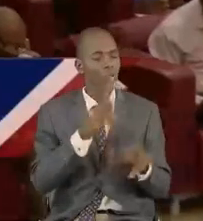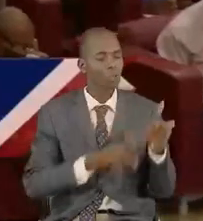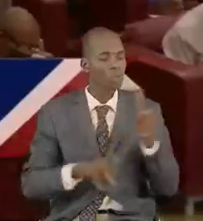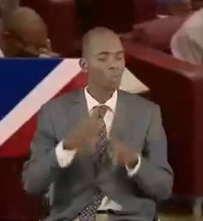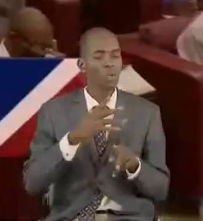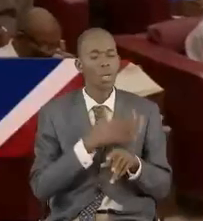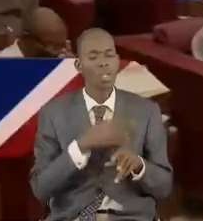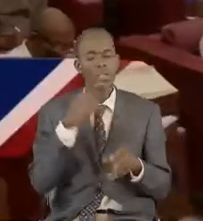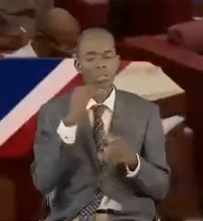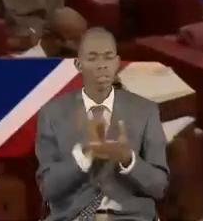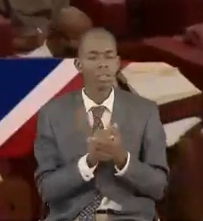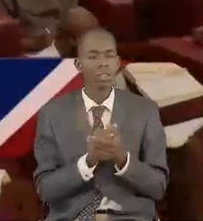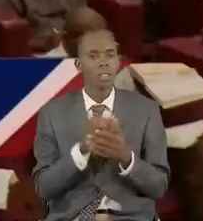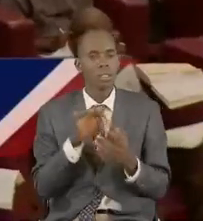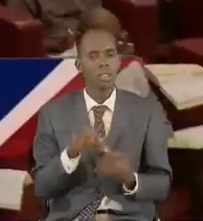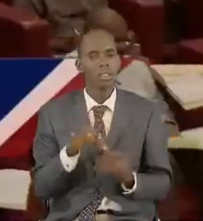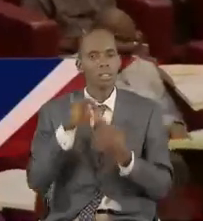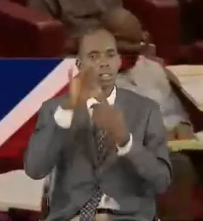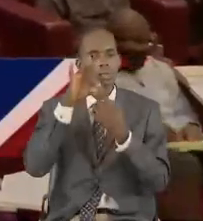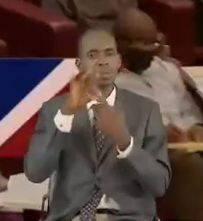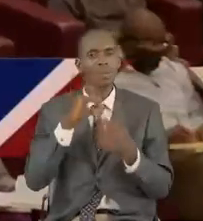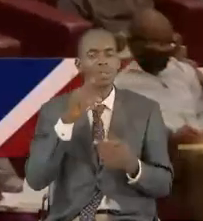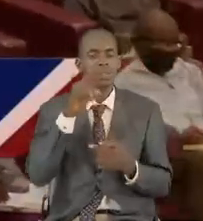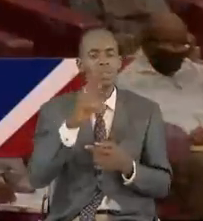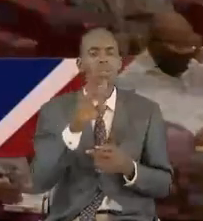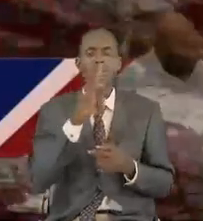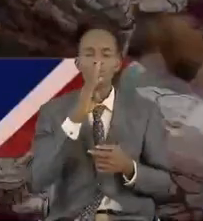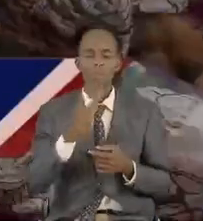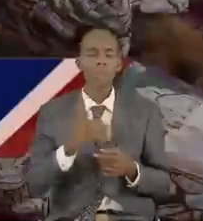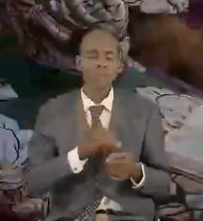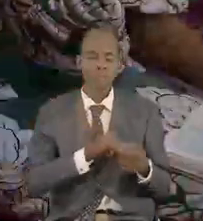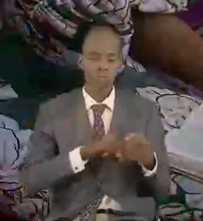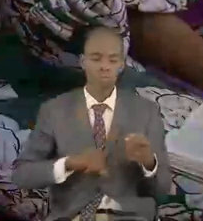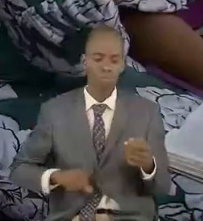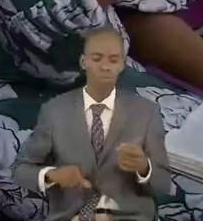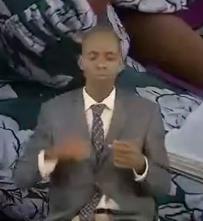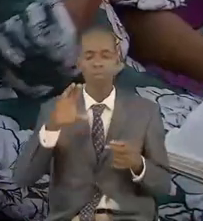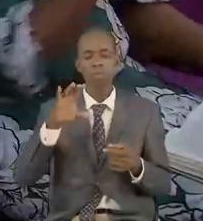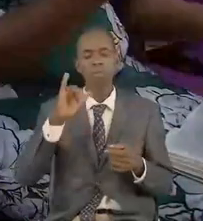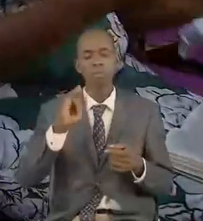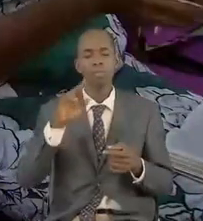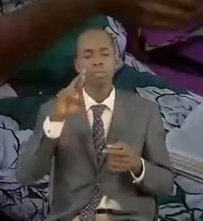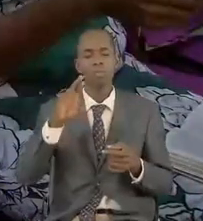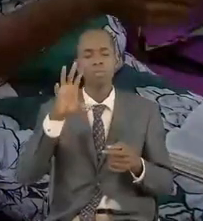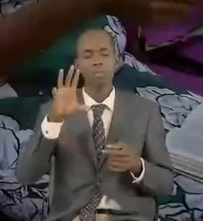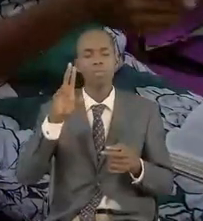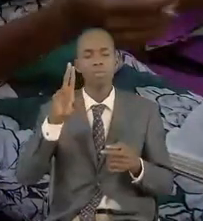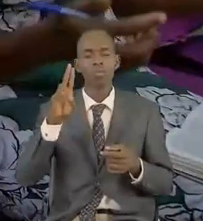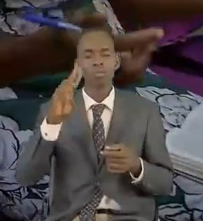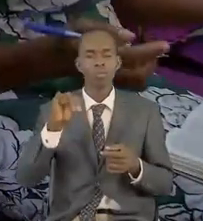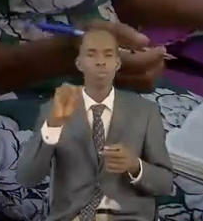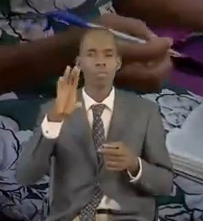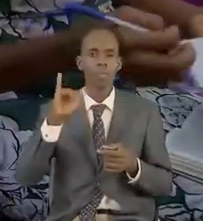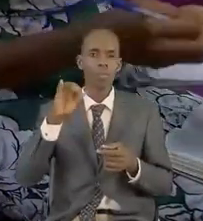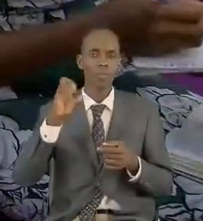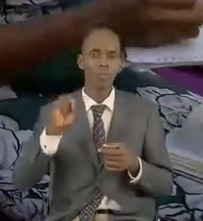vous n'êtes si concis selon le rite de Moïse vous